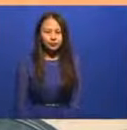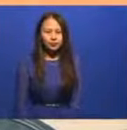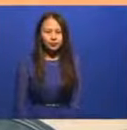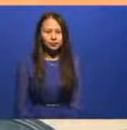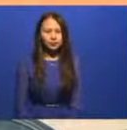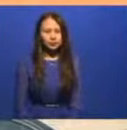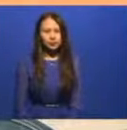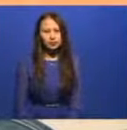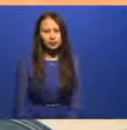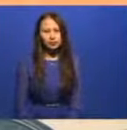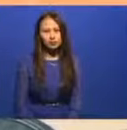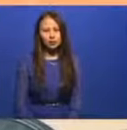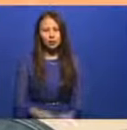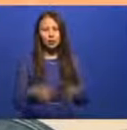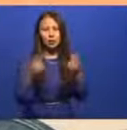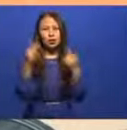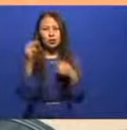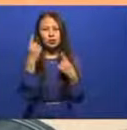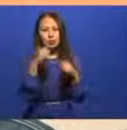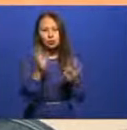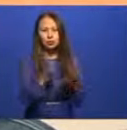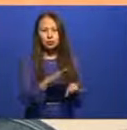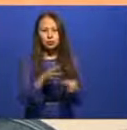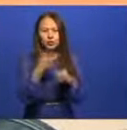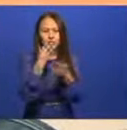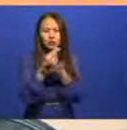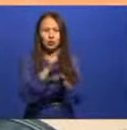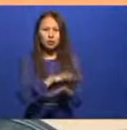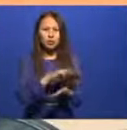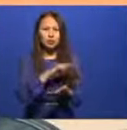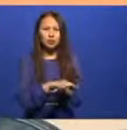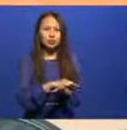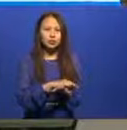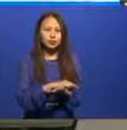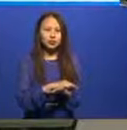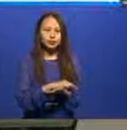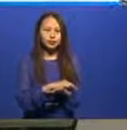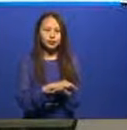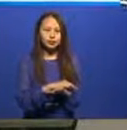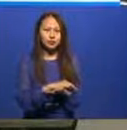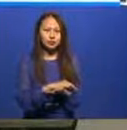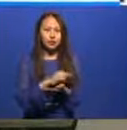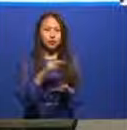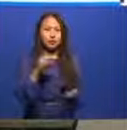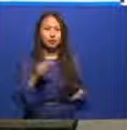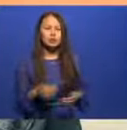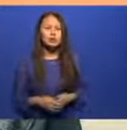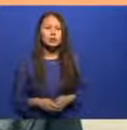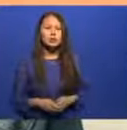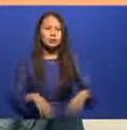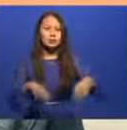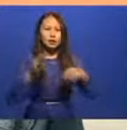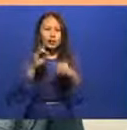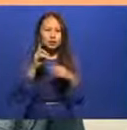Одан басқа керек жарақты судан жардап көріп атқан адамдарға резин етіктер, одан